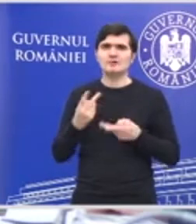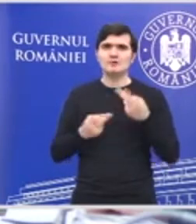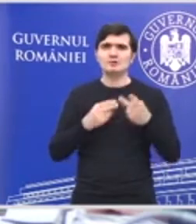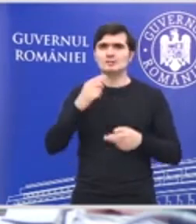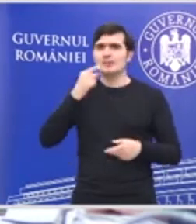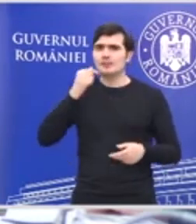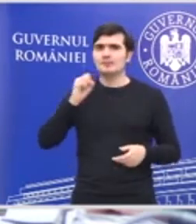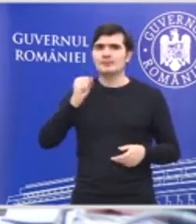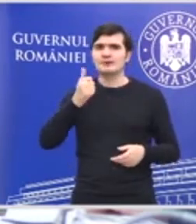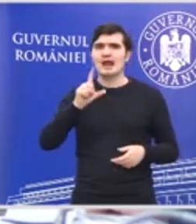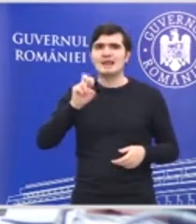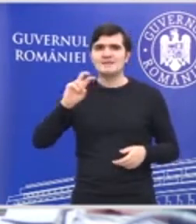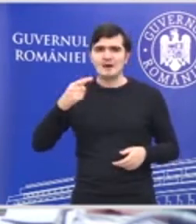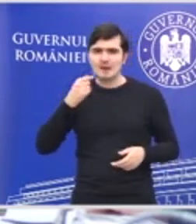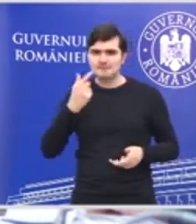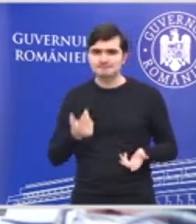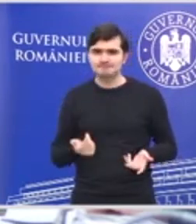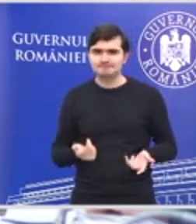saliva,